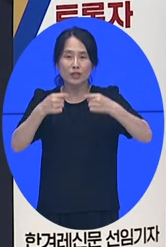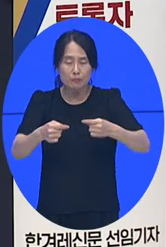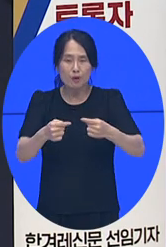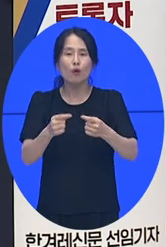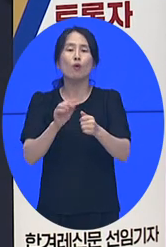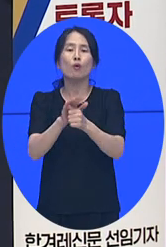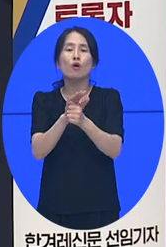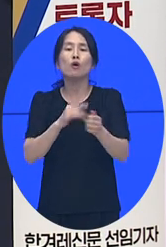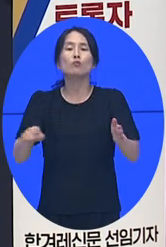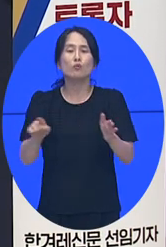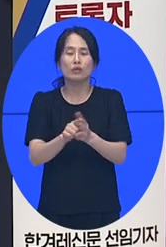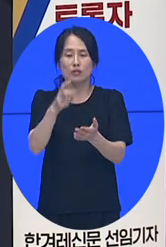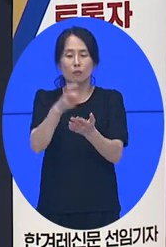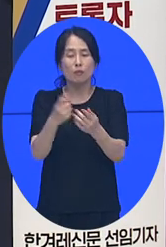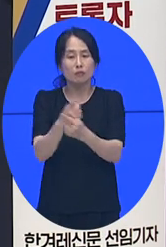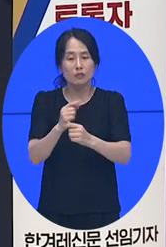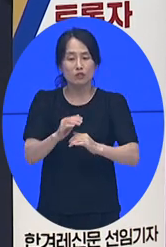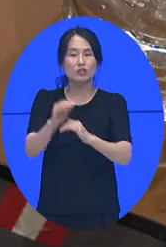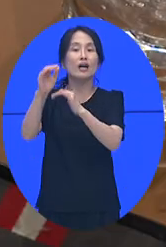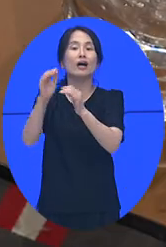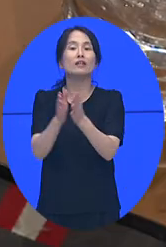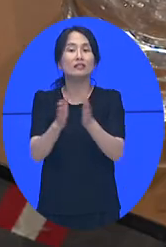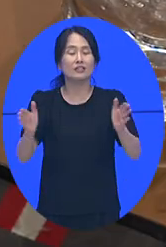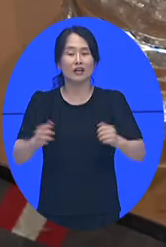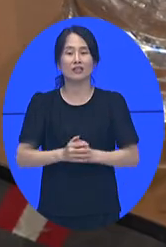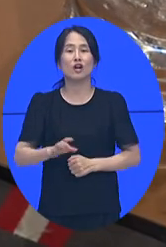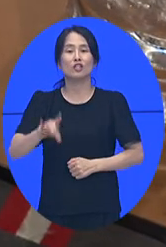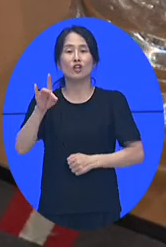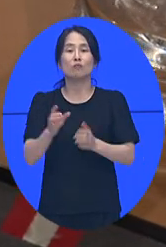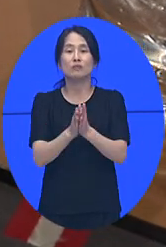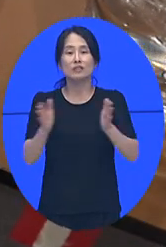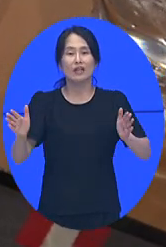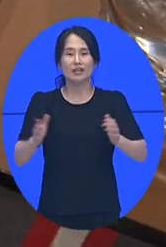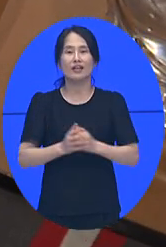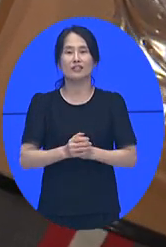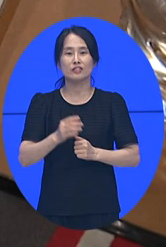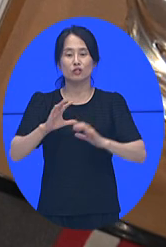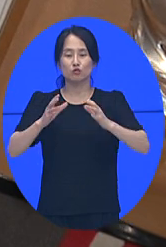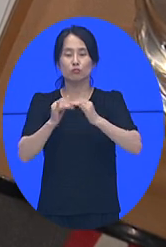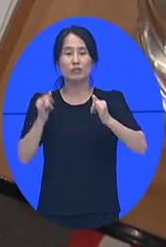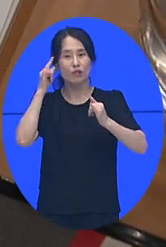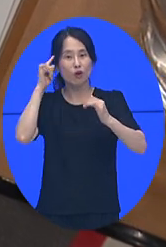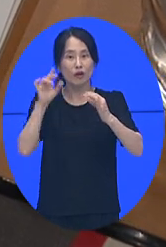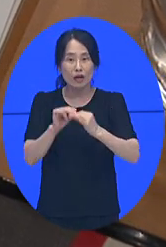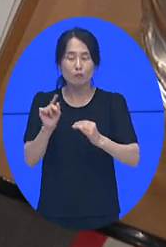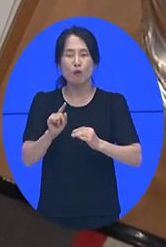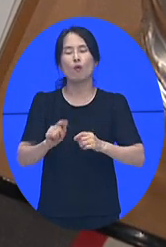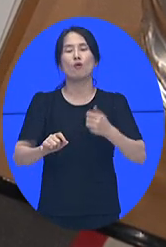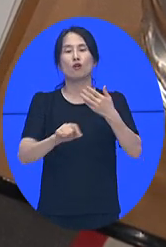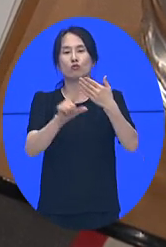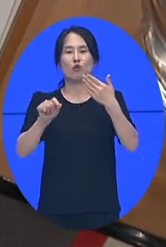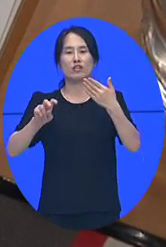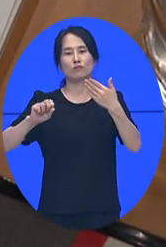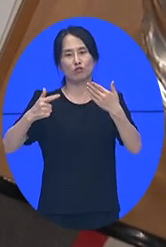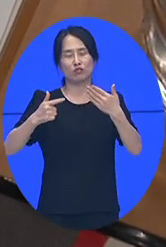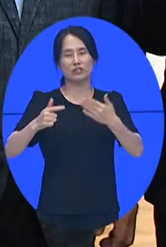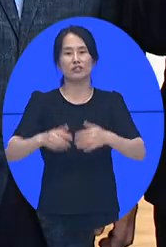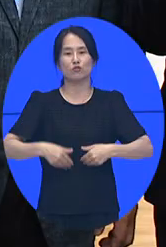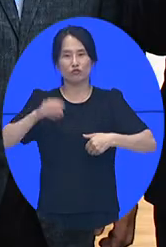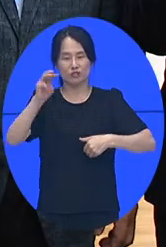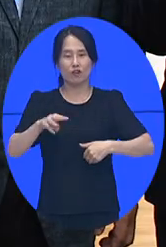개헌절차법 재정이 논의됐습니다 경도에서 첫 시작을 알린 국민공간 개헌 시민공청에는 오는 26일까지